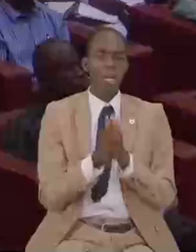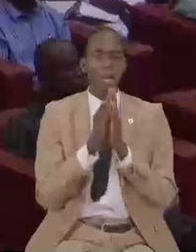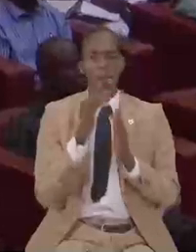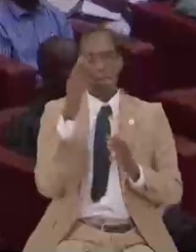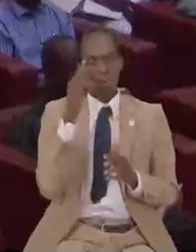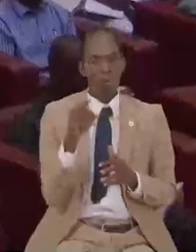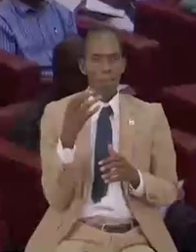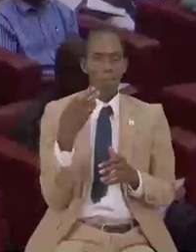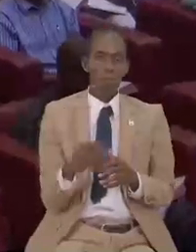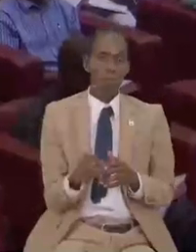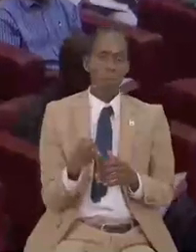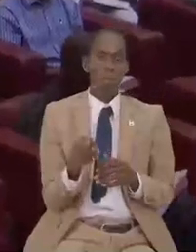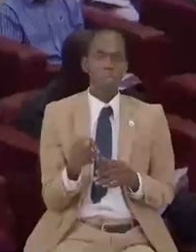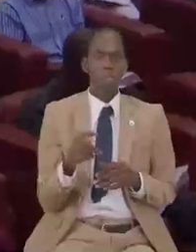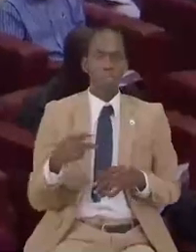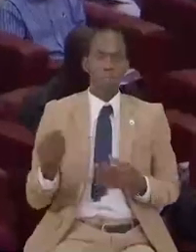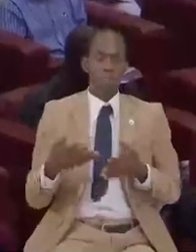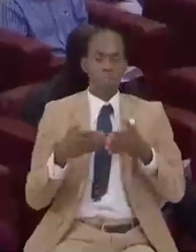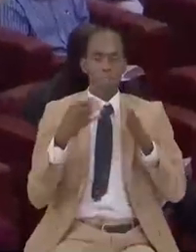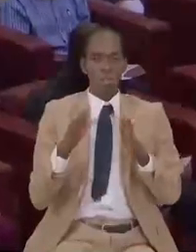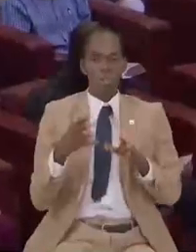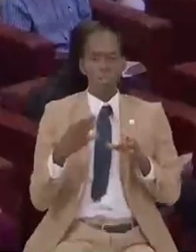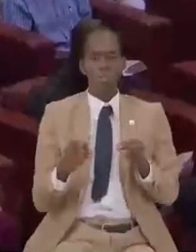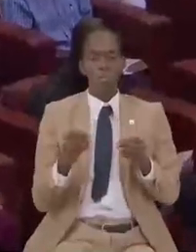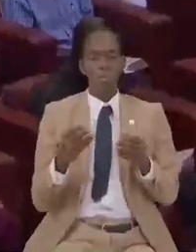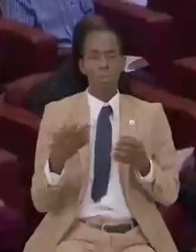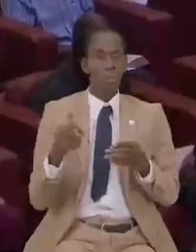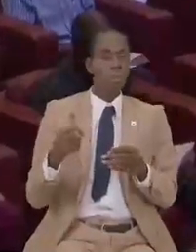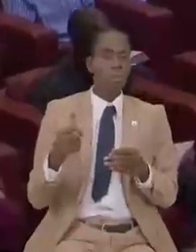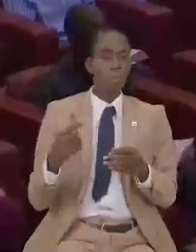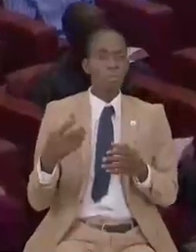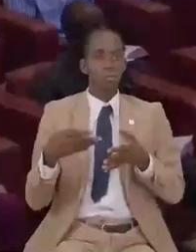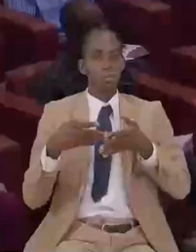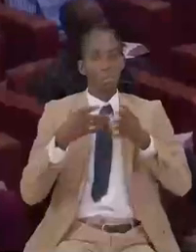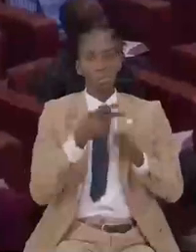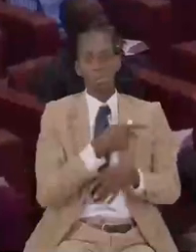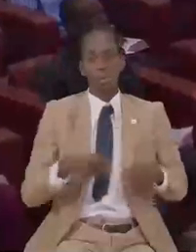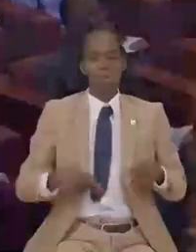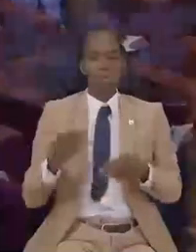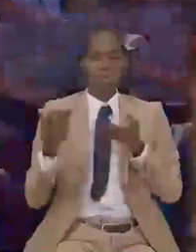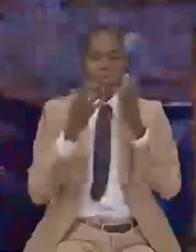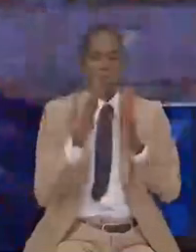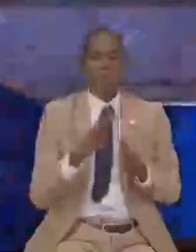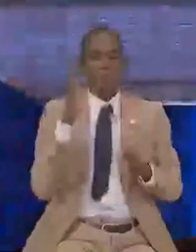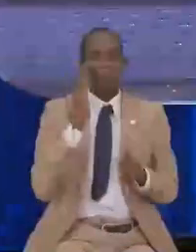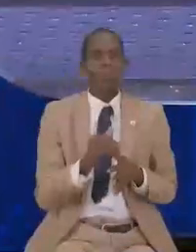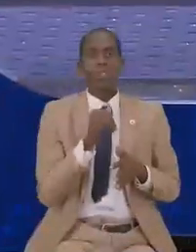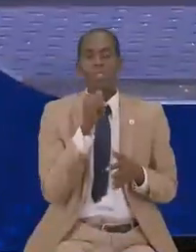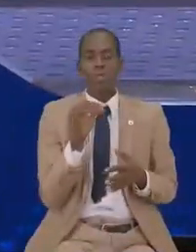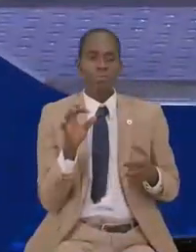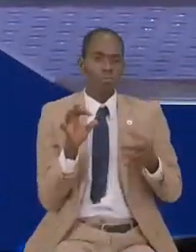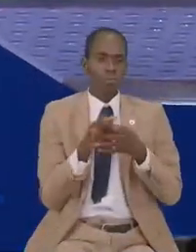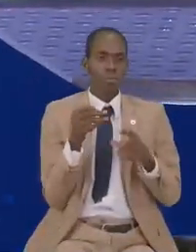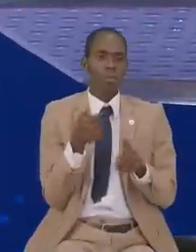chef des eunuques de ne pas l'obliger à se souiller. Il a demandé. Il y a des gens qui vont